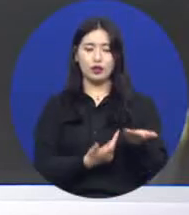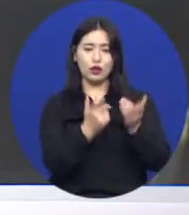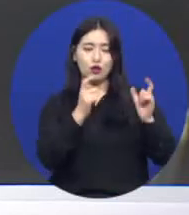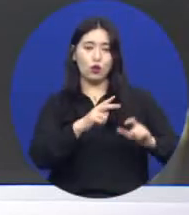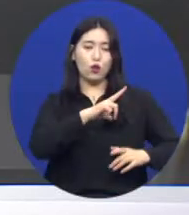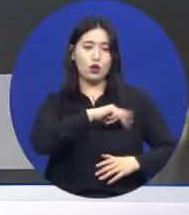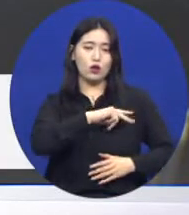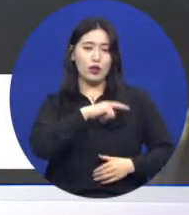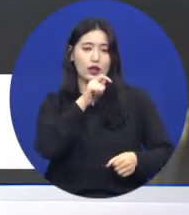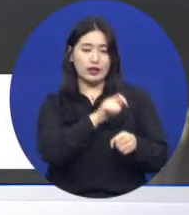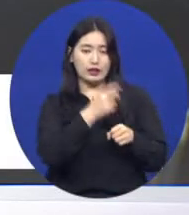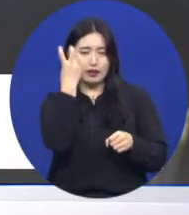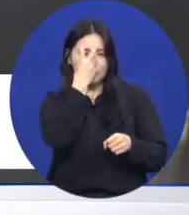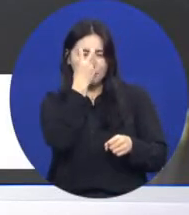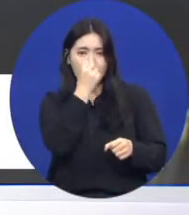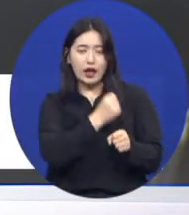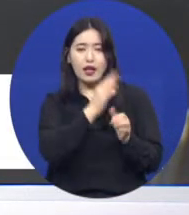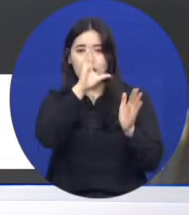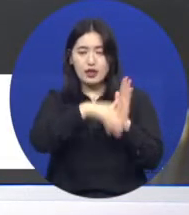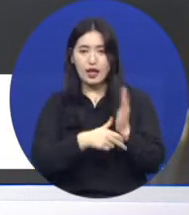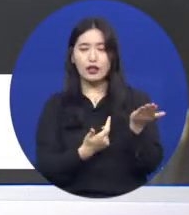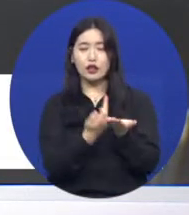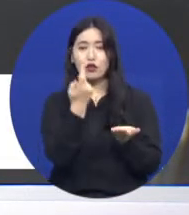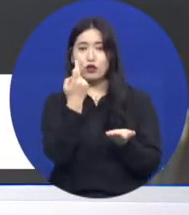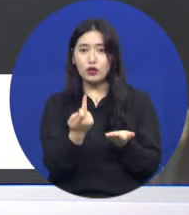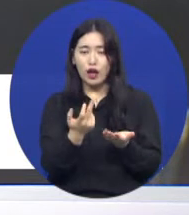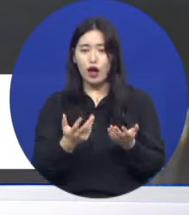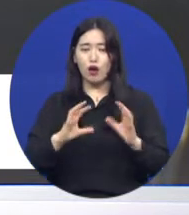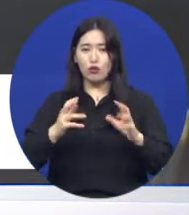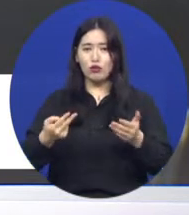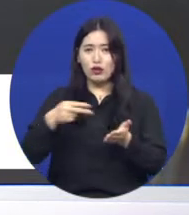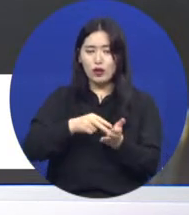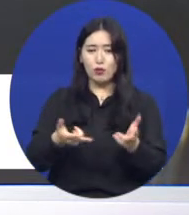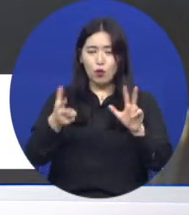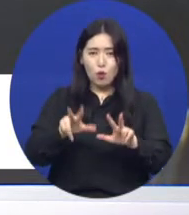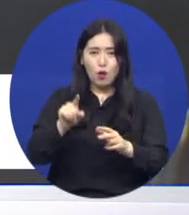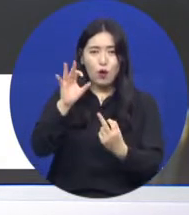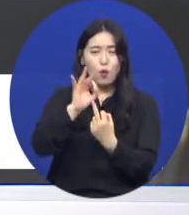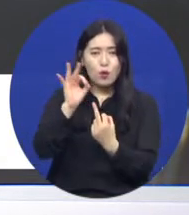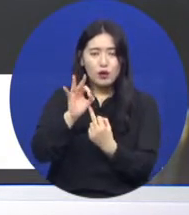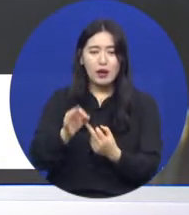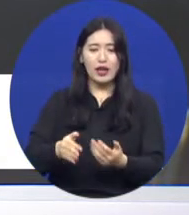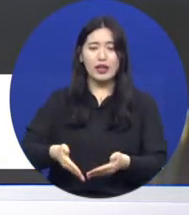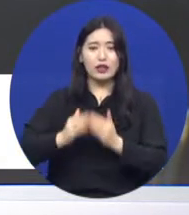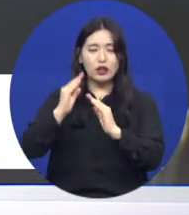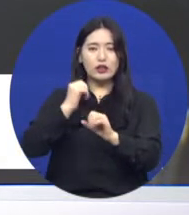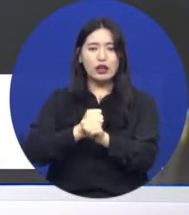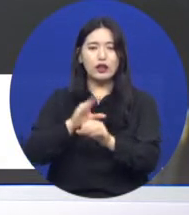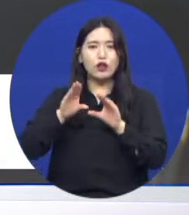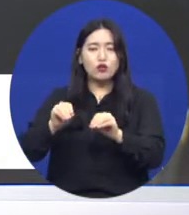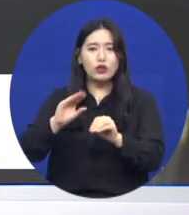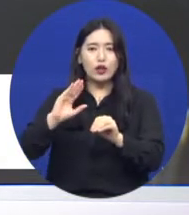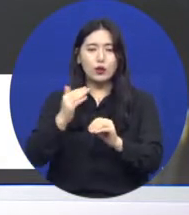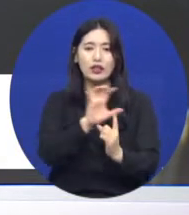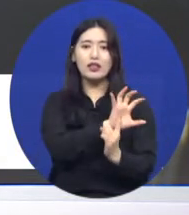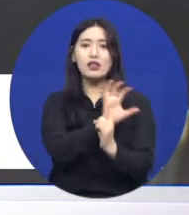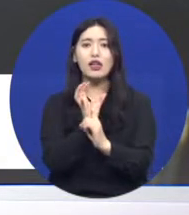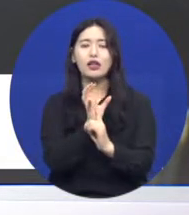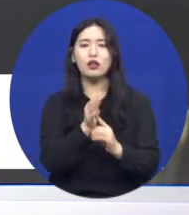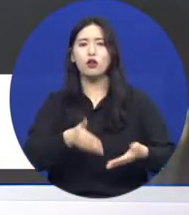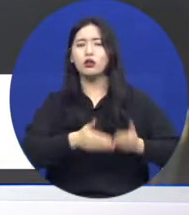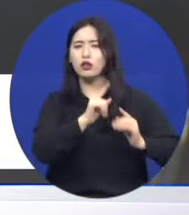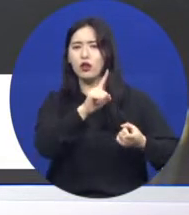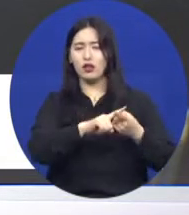제주도 의회 행정사무감사에서 한라산 국립공원 내 오름의 설치 공사를 하다 중단된 항공 레이더 시설